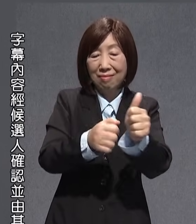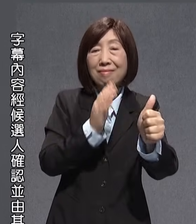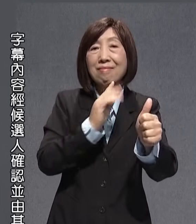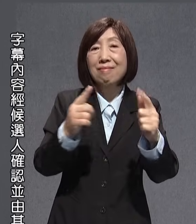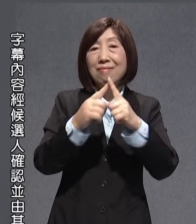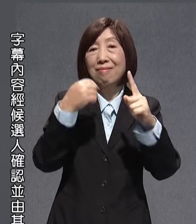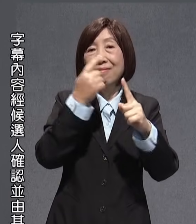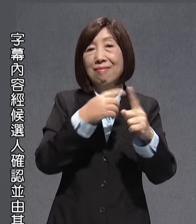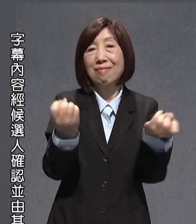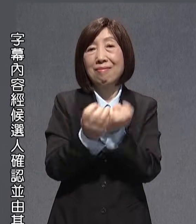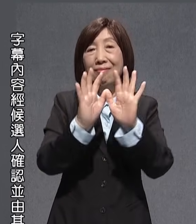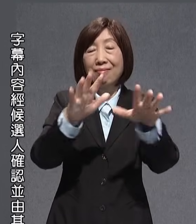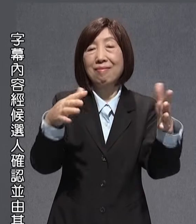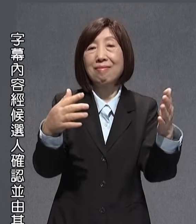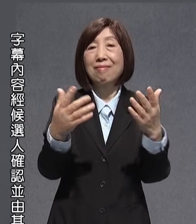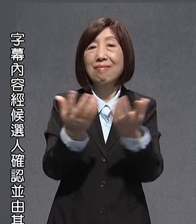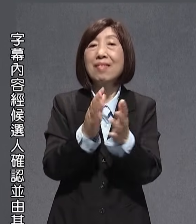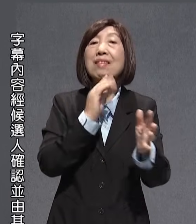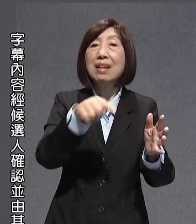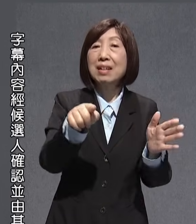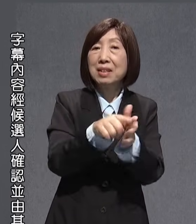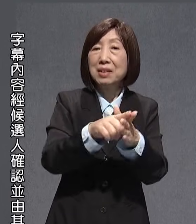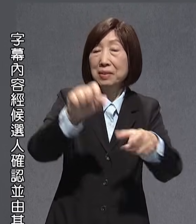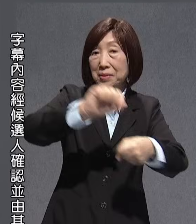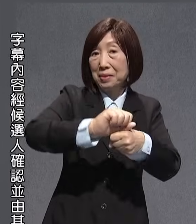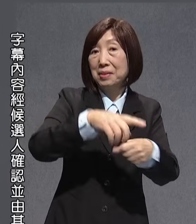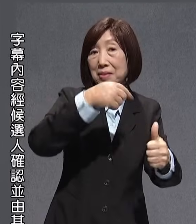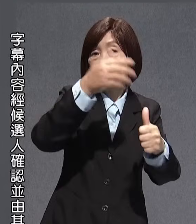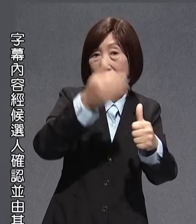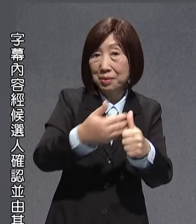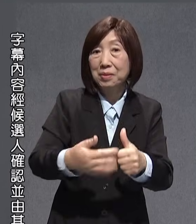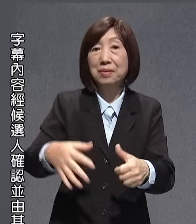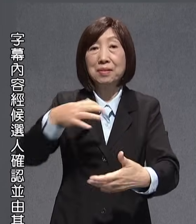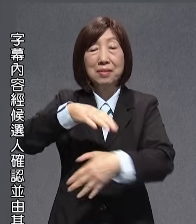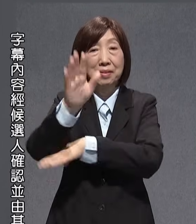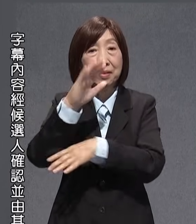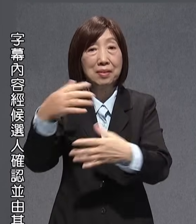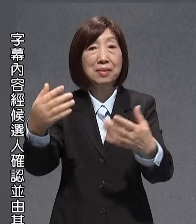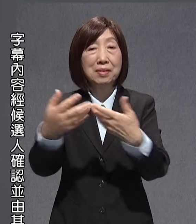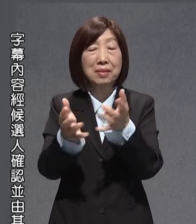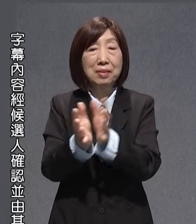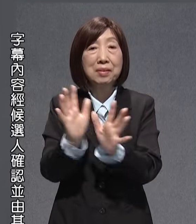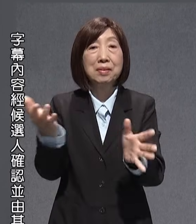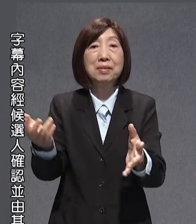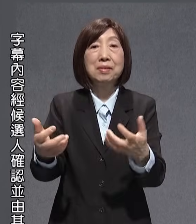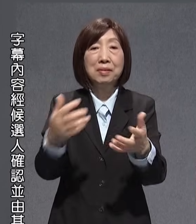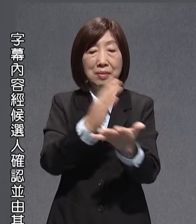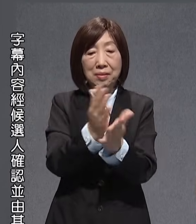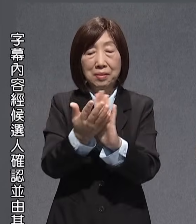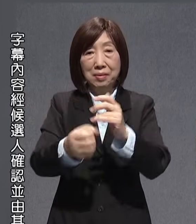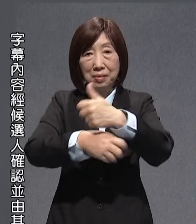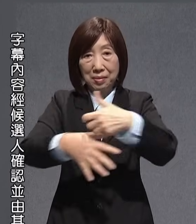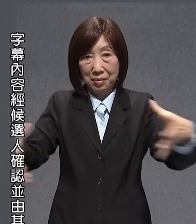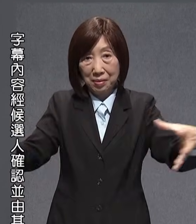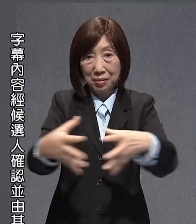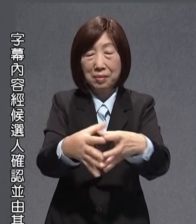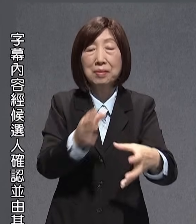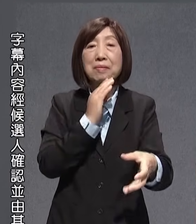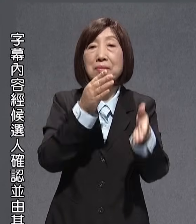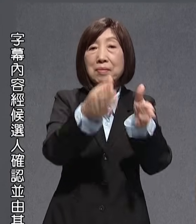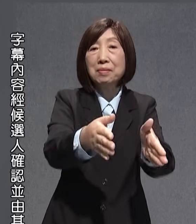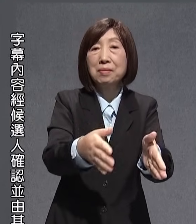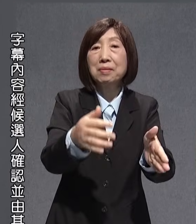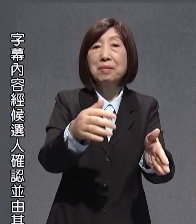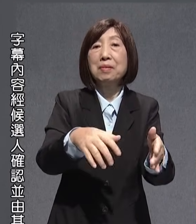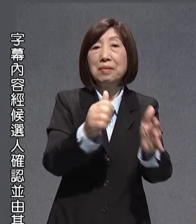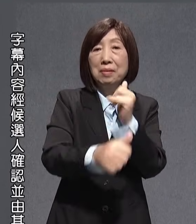教育部、劳动部、内政部、卫福部等部门，针对少子化、高龄化或是壮世代计划，